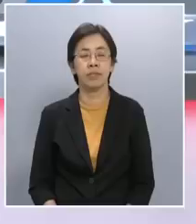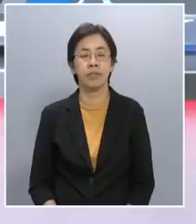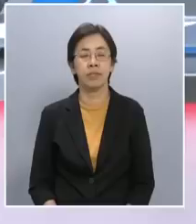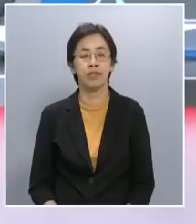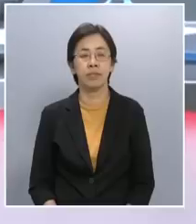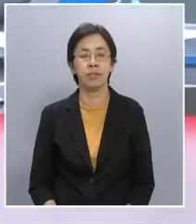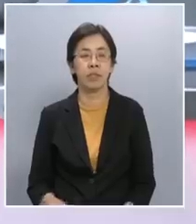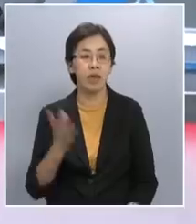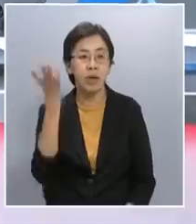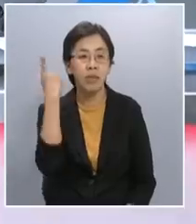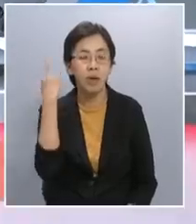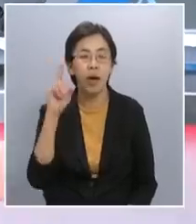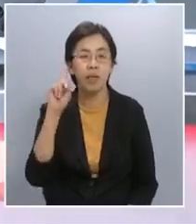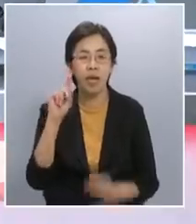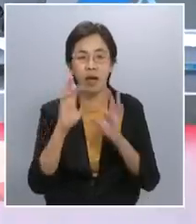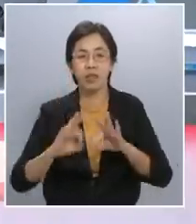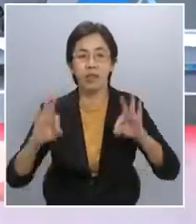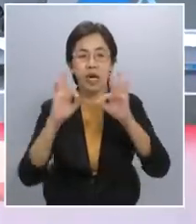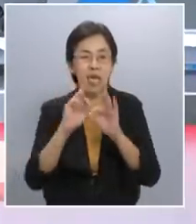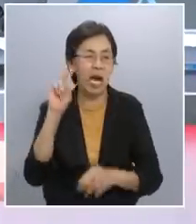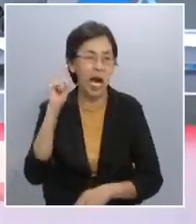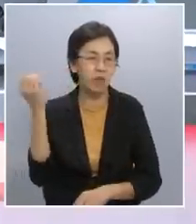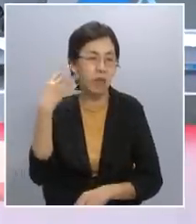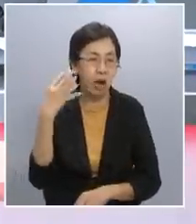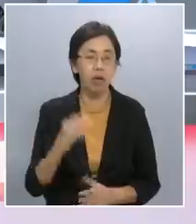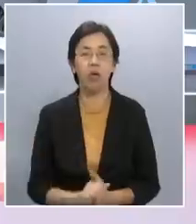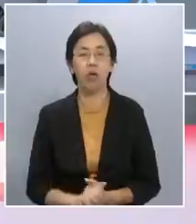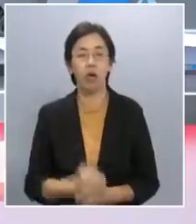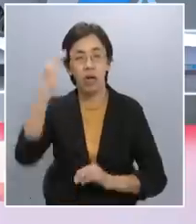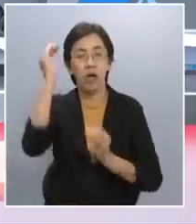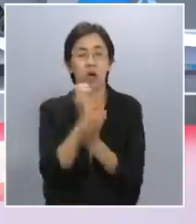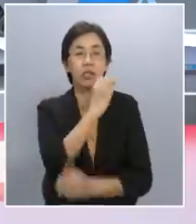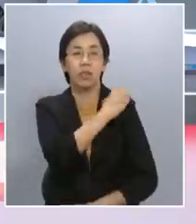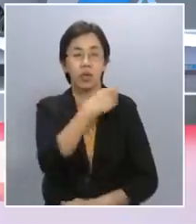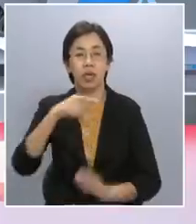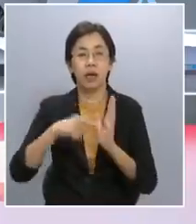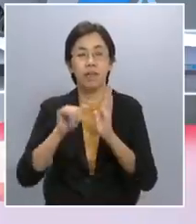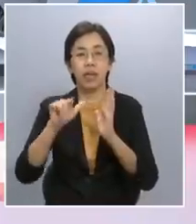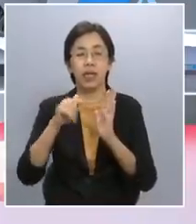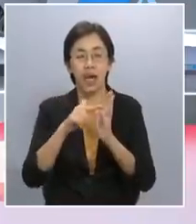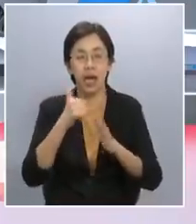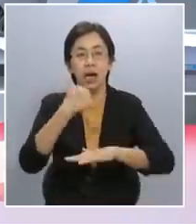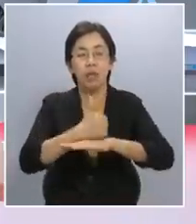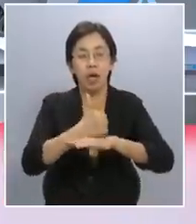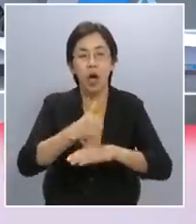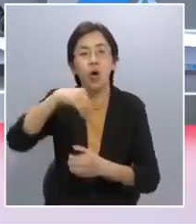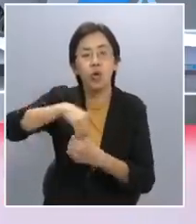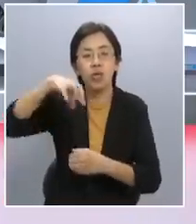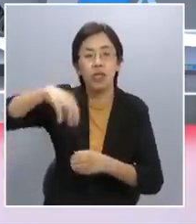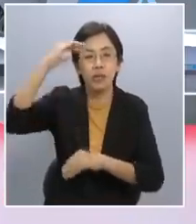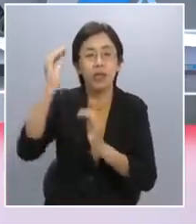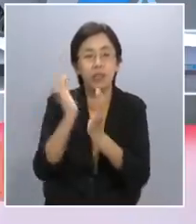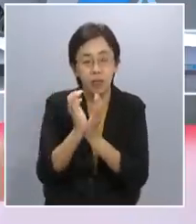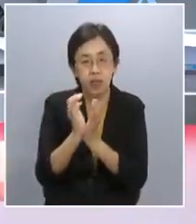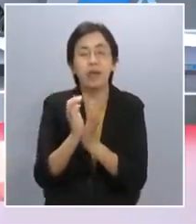เมื่อวานนี้นะครับมีข่าวใหญ่อีกหนึ่งข่าวคุณผู้ชมครับพลตำรวจโทปัญญาปิ่นสุขนะฮะผู้บัญชาการประจำสำนักงานผู้บัญชาการตำรวจแห่งชา